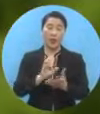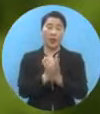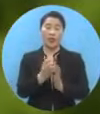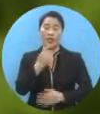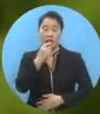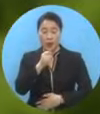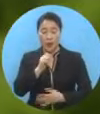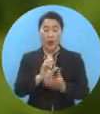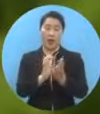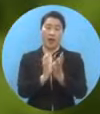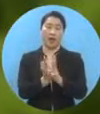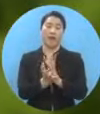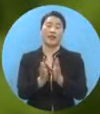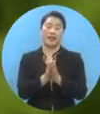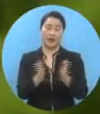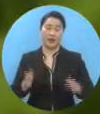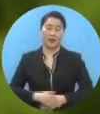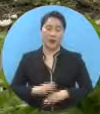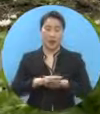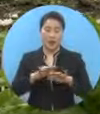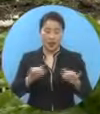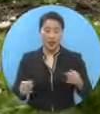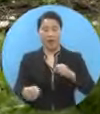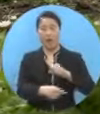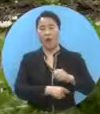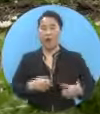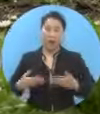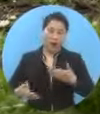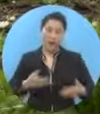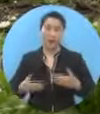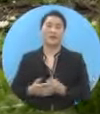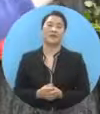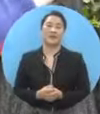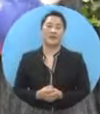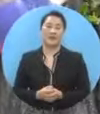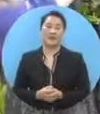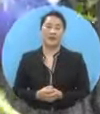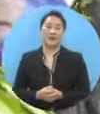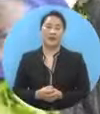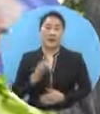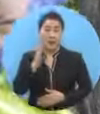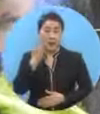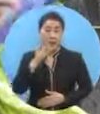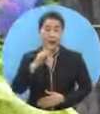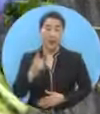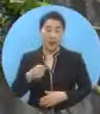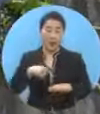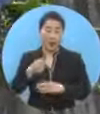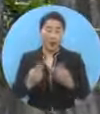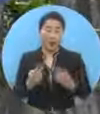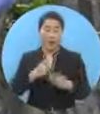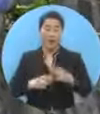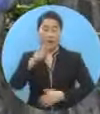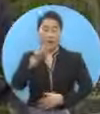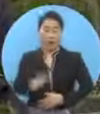흰 민들레가 꽃망울을 터뜨렸습니다. 농민들은 민들레 수확이 한창입니다. 잎도